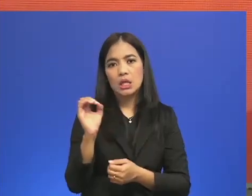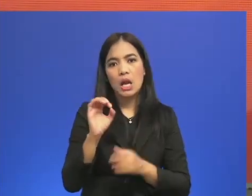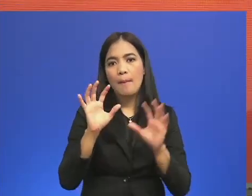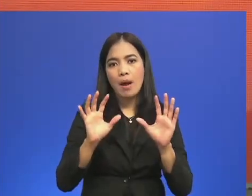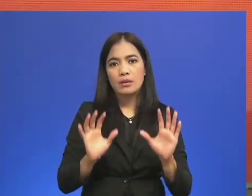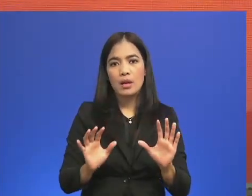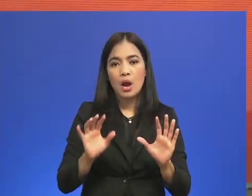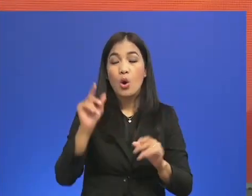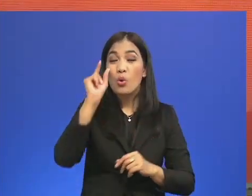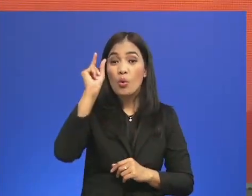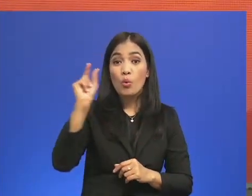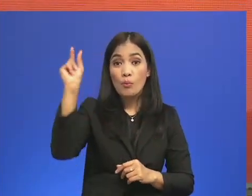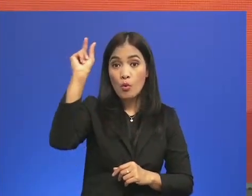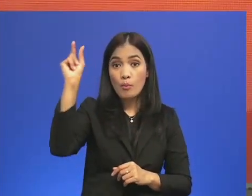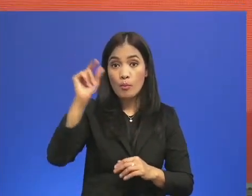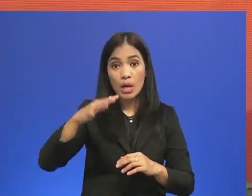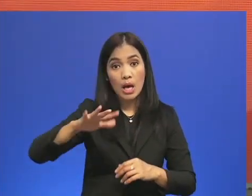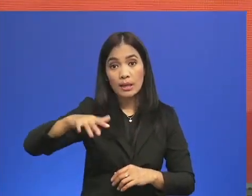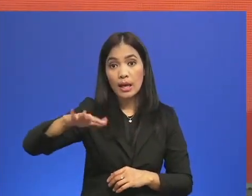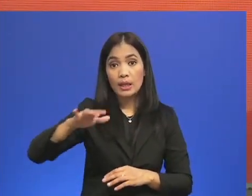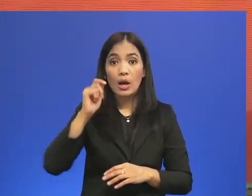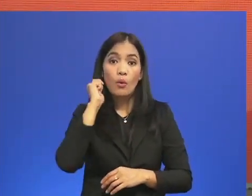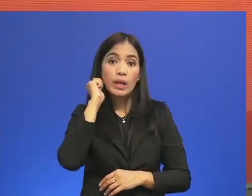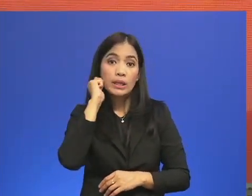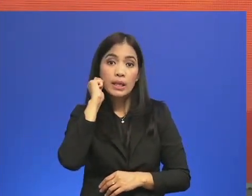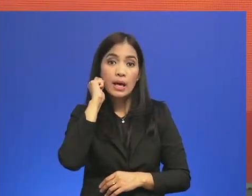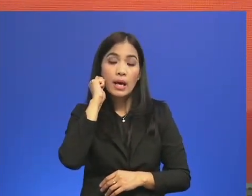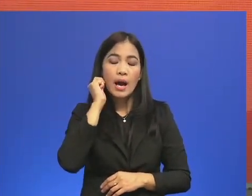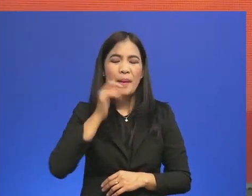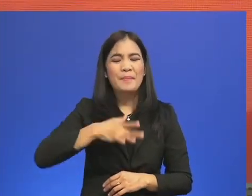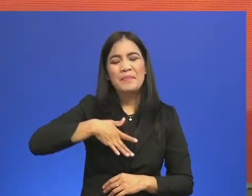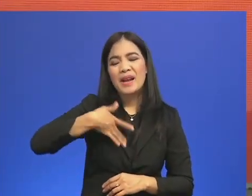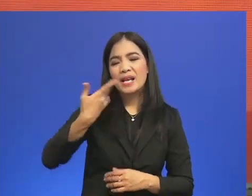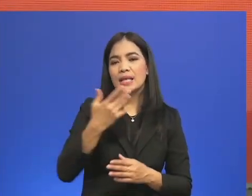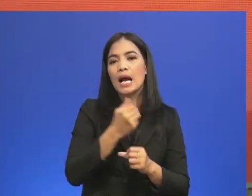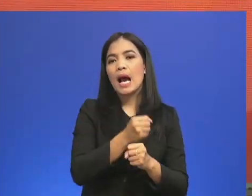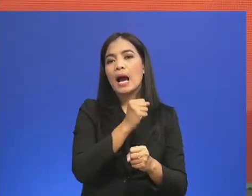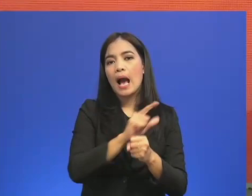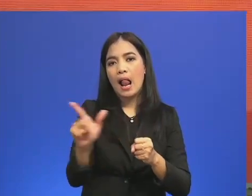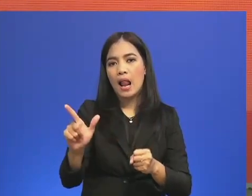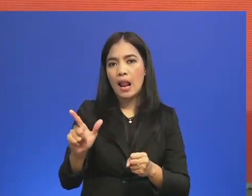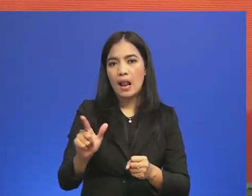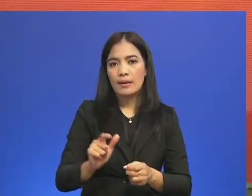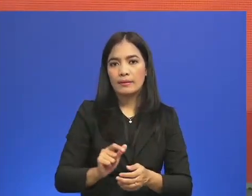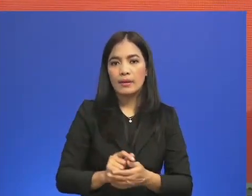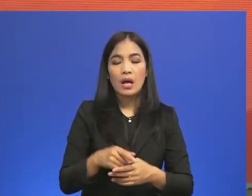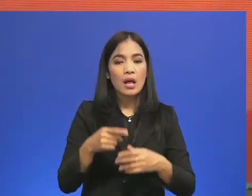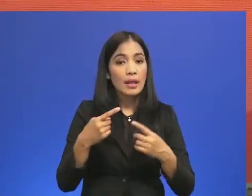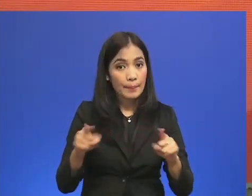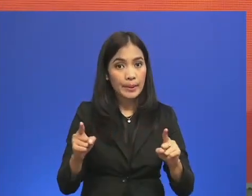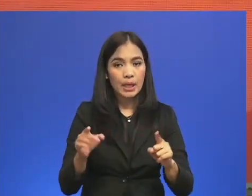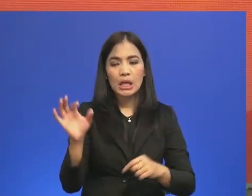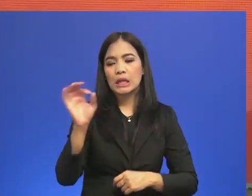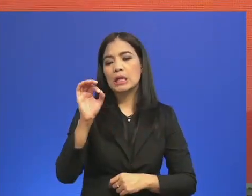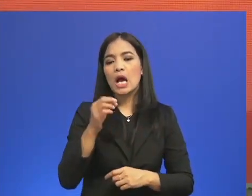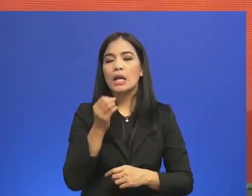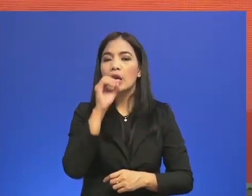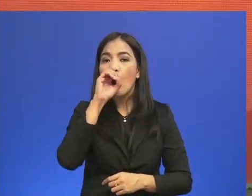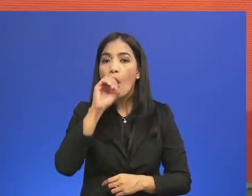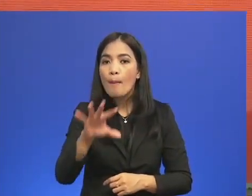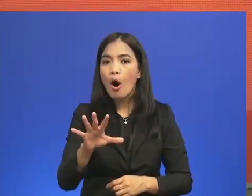Pada umumnya atau rata-rata, wanita merasa gagal. Tapi memang tidak